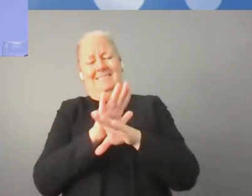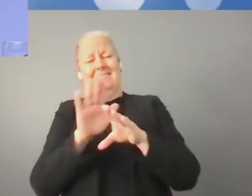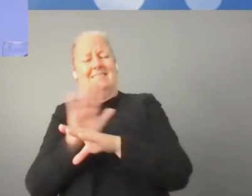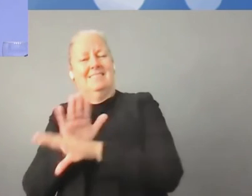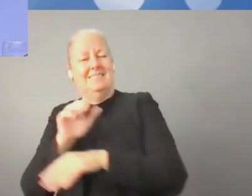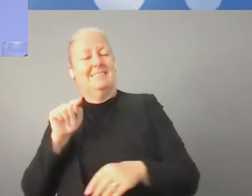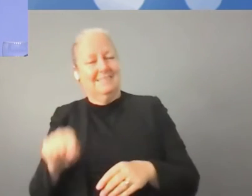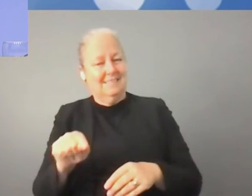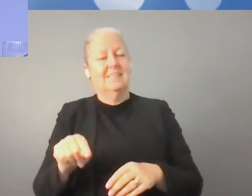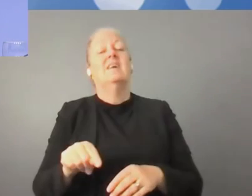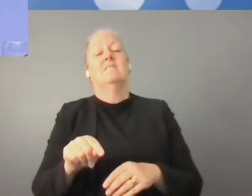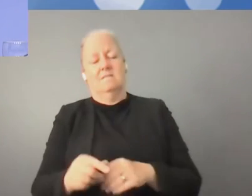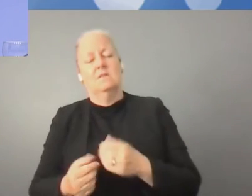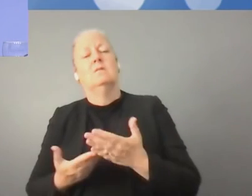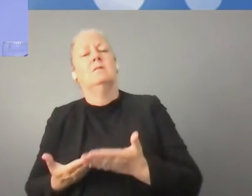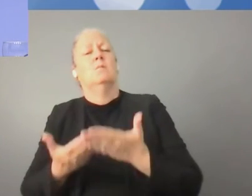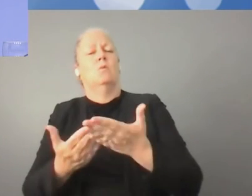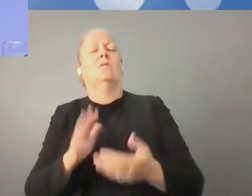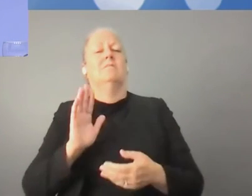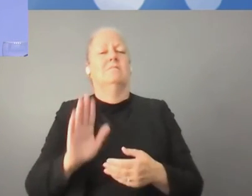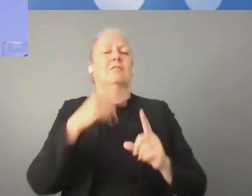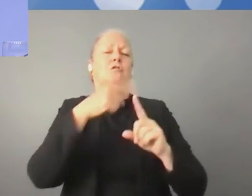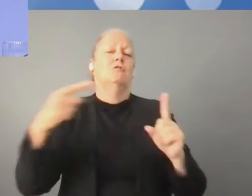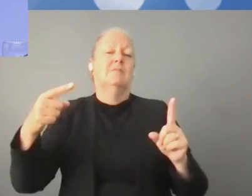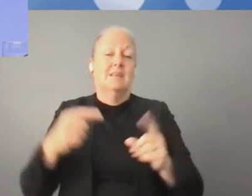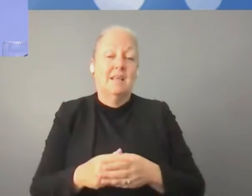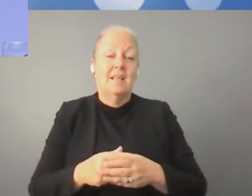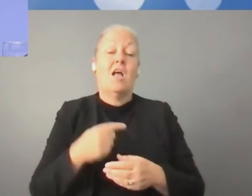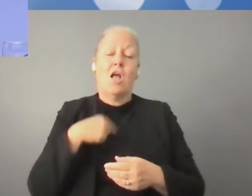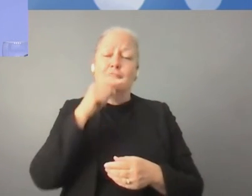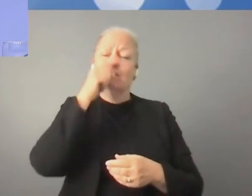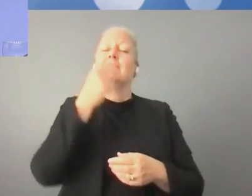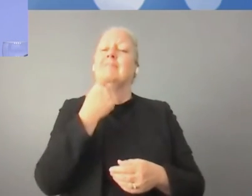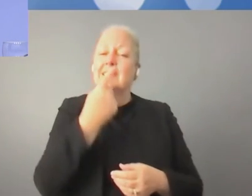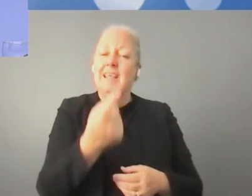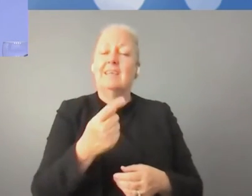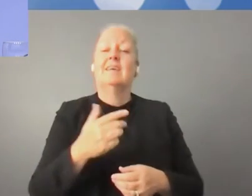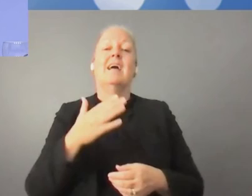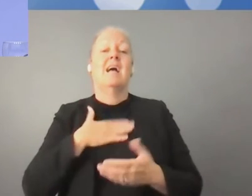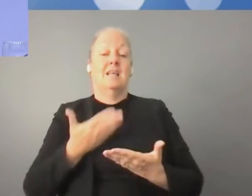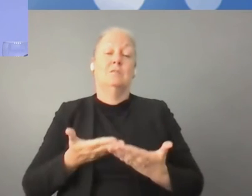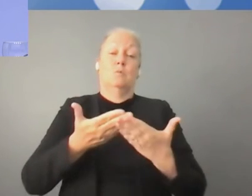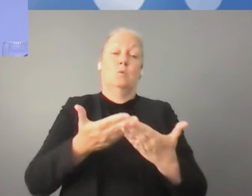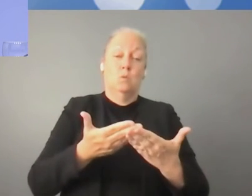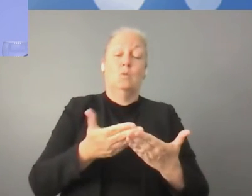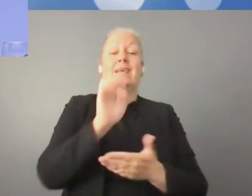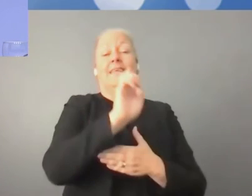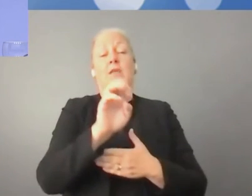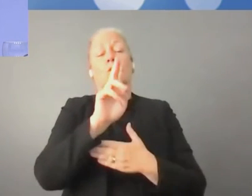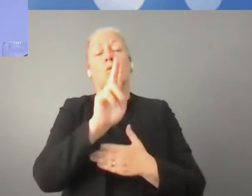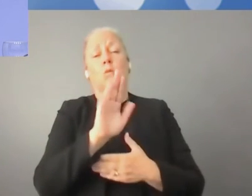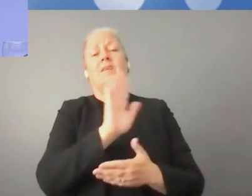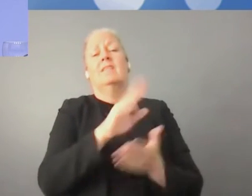по цифровизации. Европейский инвестиционный банк вполне поддерживает усилия, направленные